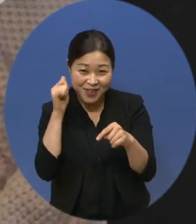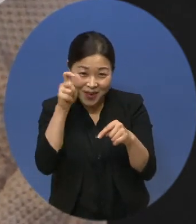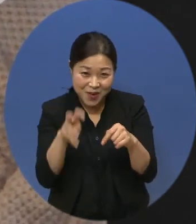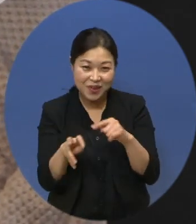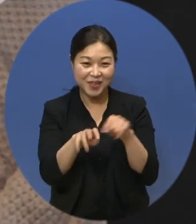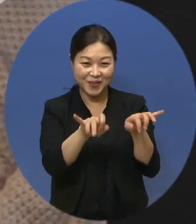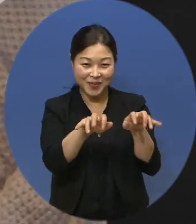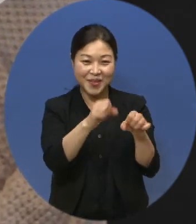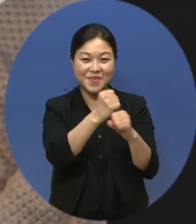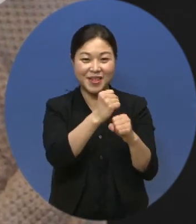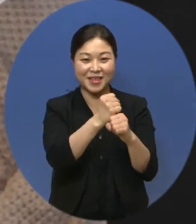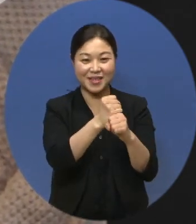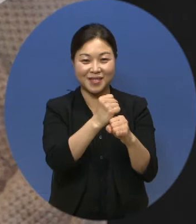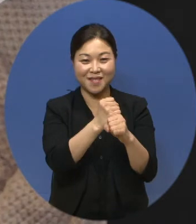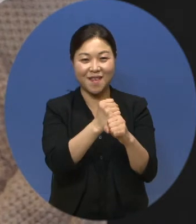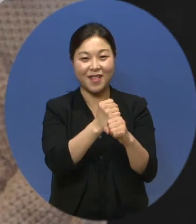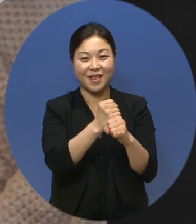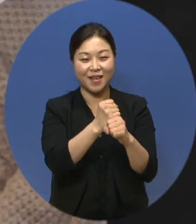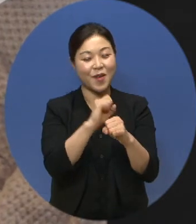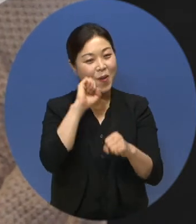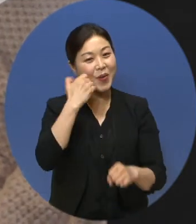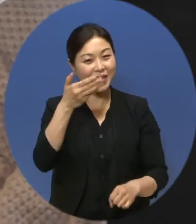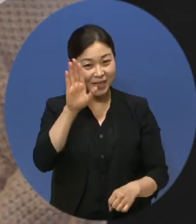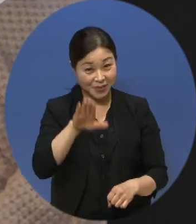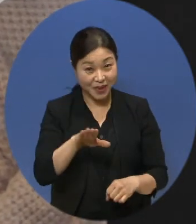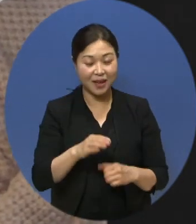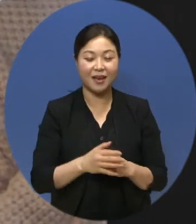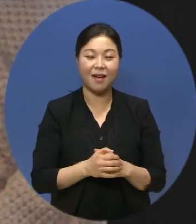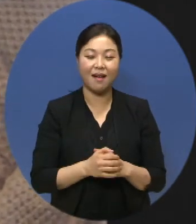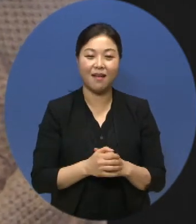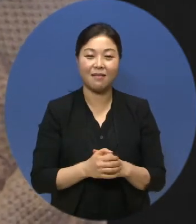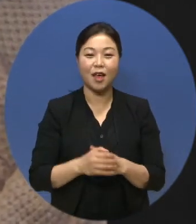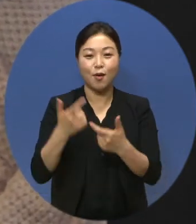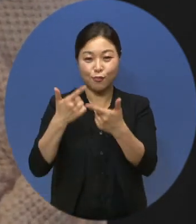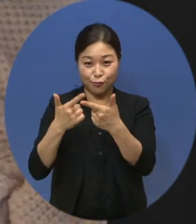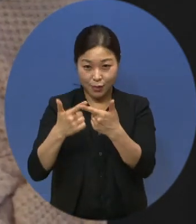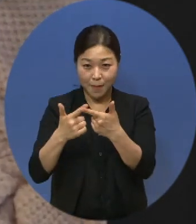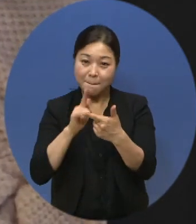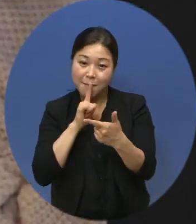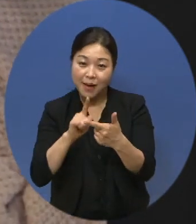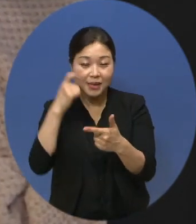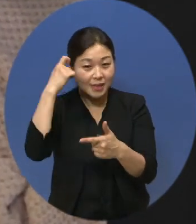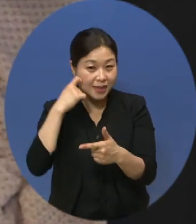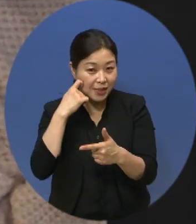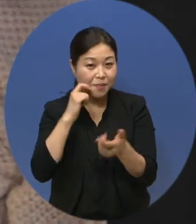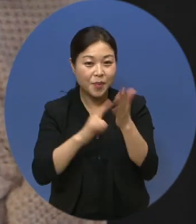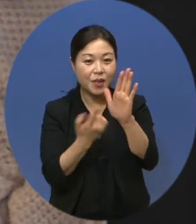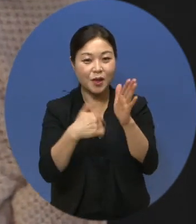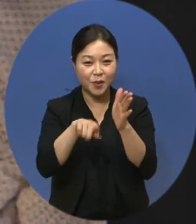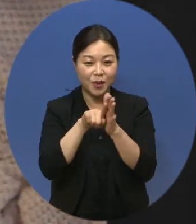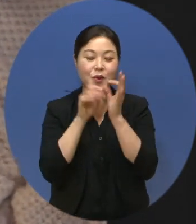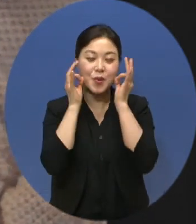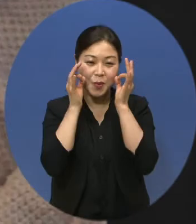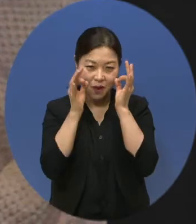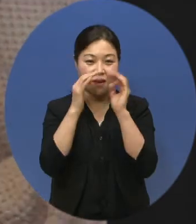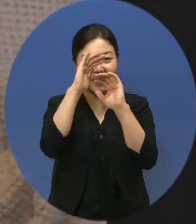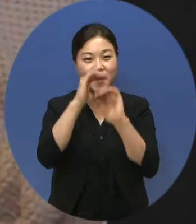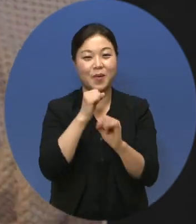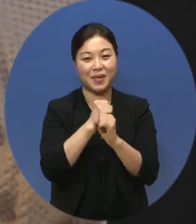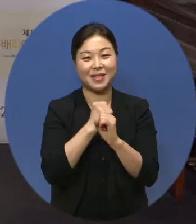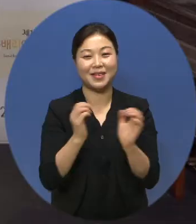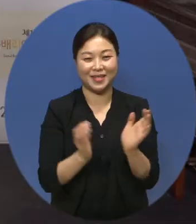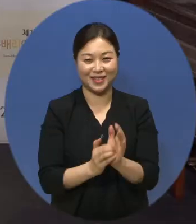조금 어려우면서도 이제 최대한 그 사투리의 느낌을 전달하려고 자막에서도 사투리를 썼습니다.